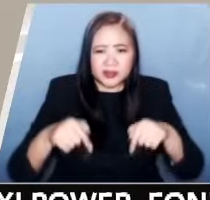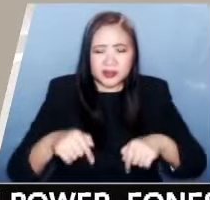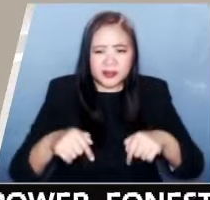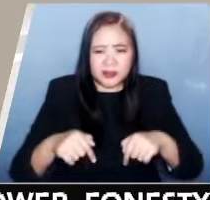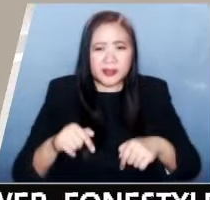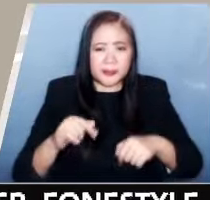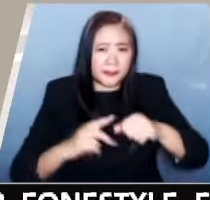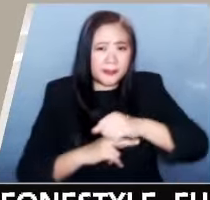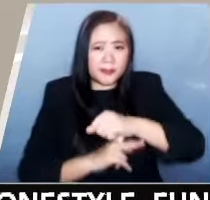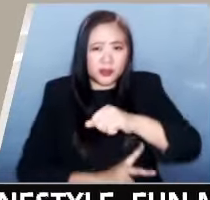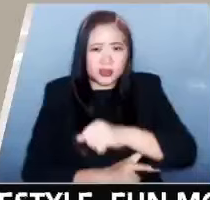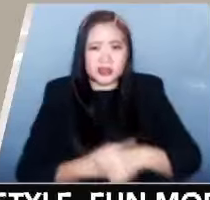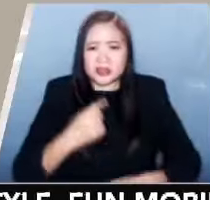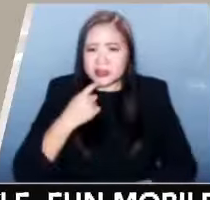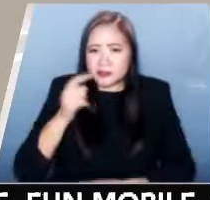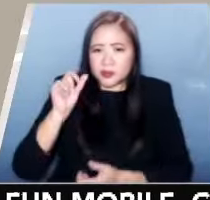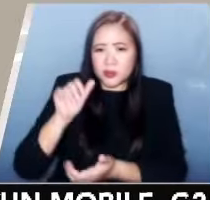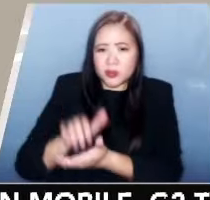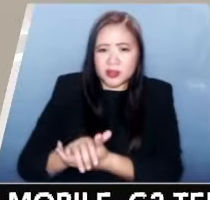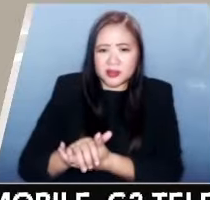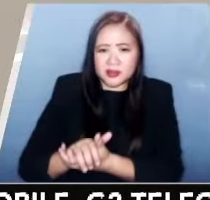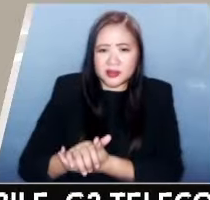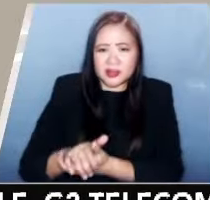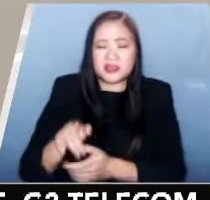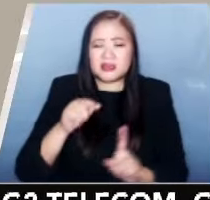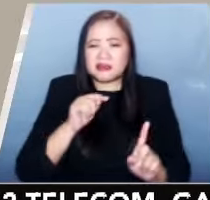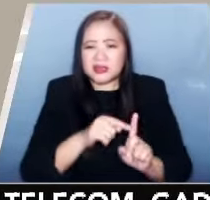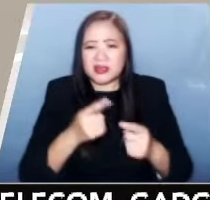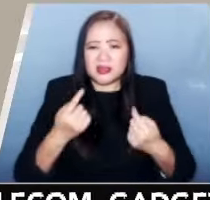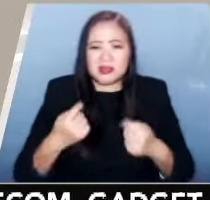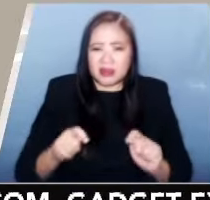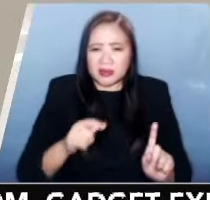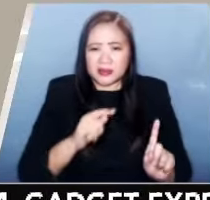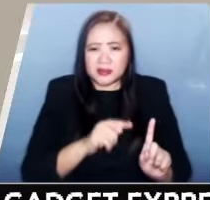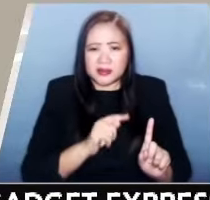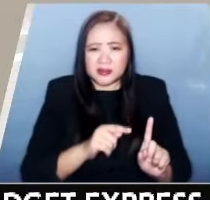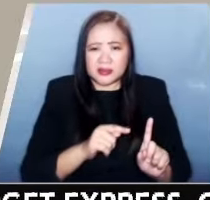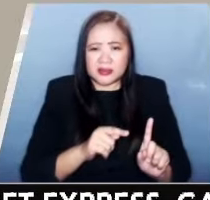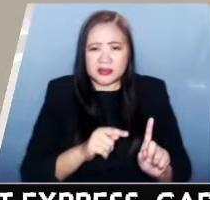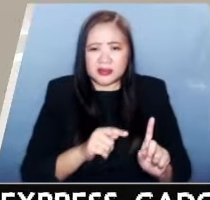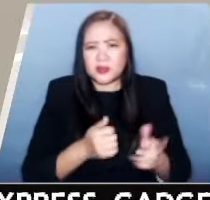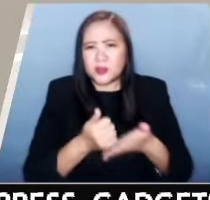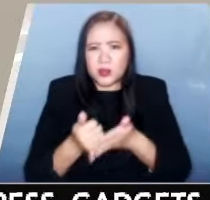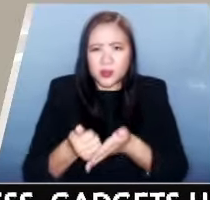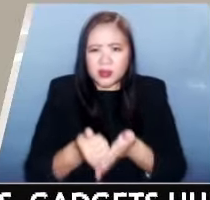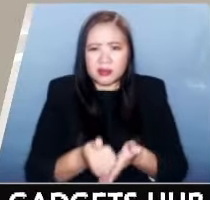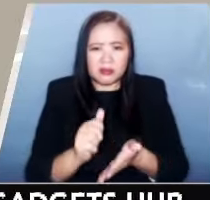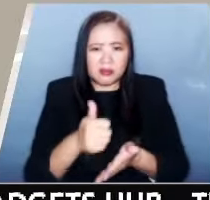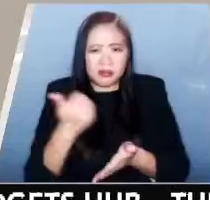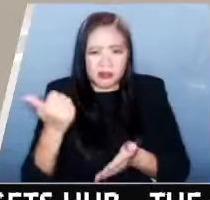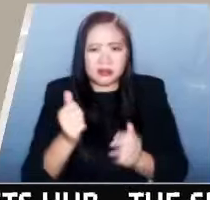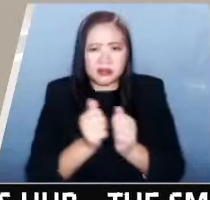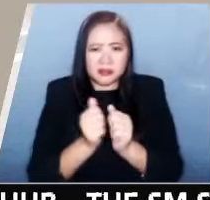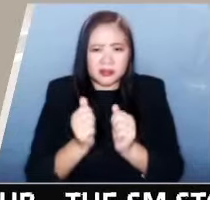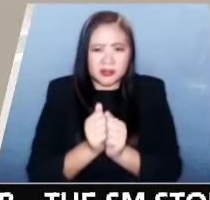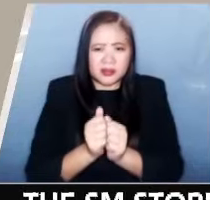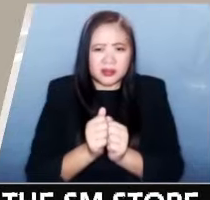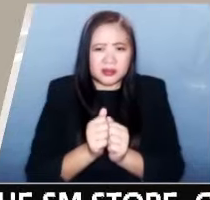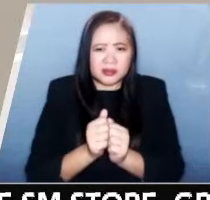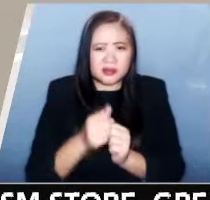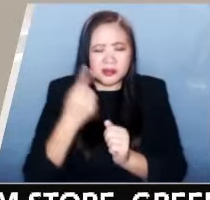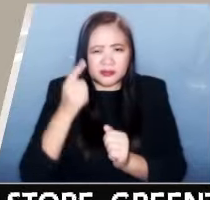nung asawa niya, yung biktima natin, tinangka pala na itong tulungan yung mga kasama niya during yung